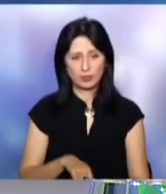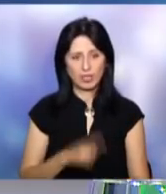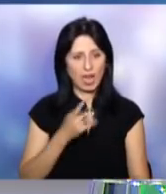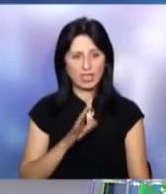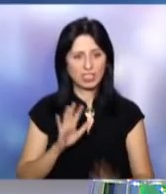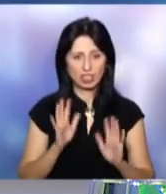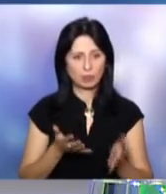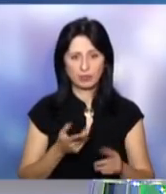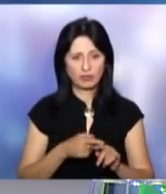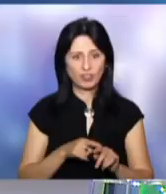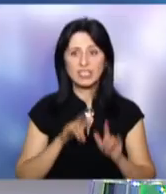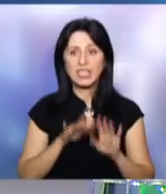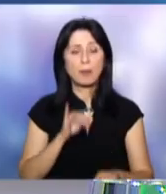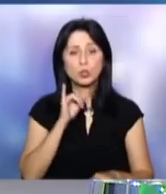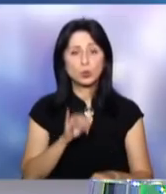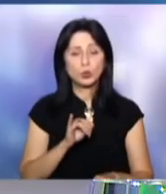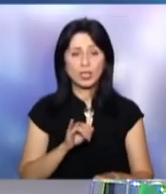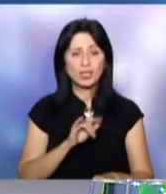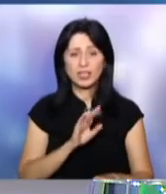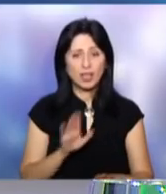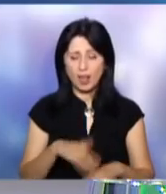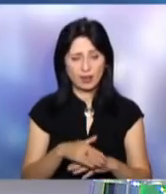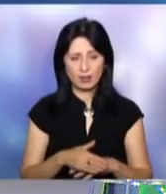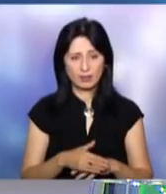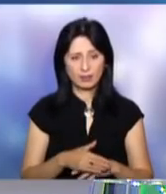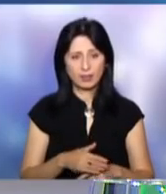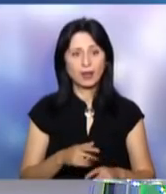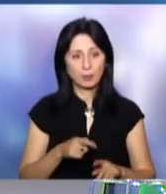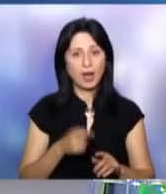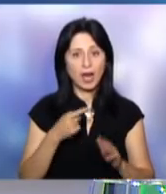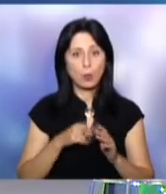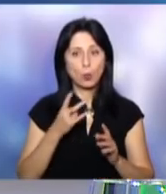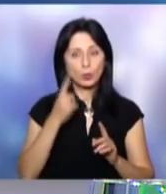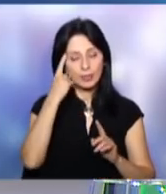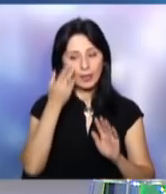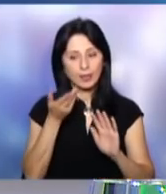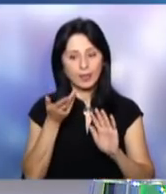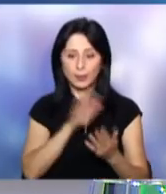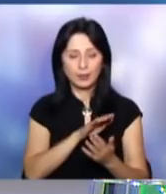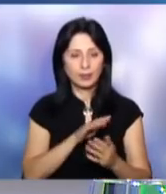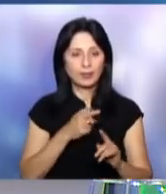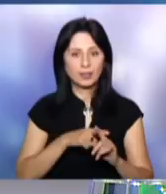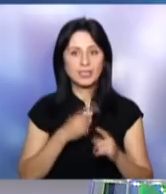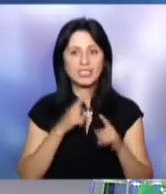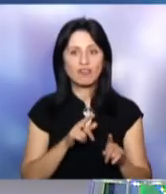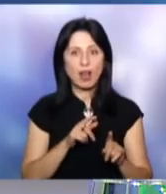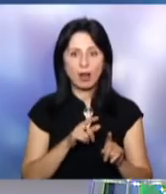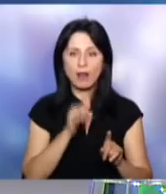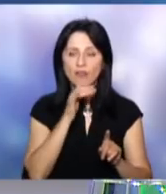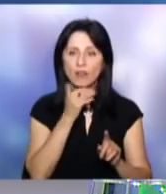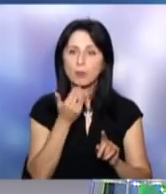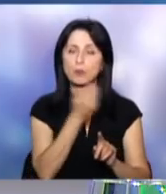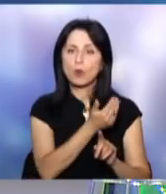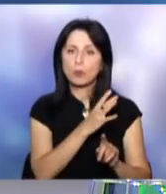ერთ შემთხვევაში საქმე ცუდად არ ყოფილა, ანუ ცუდად არ დამთავრდა. მაშინ გამოდის, რომ ფრენაც მე შემიძლია მივიღო